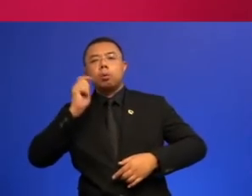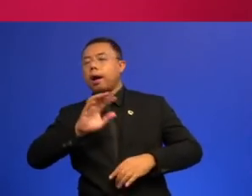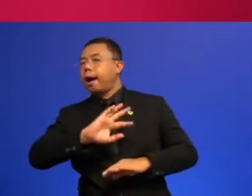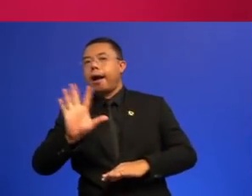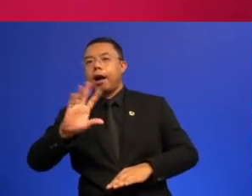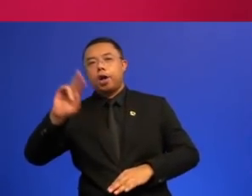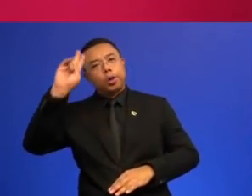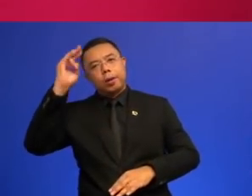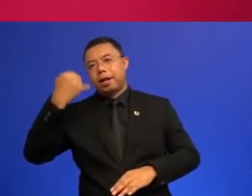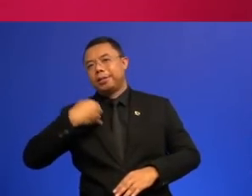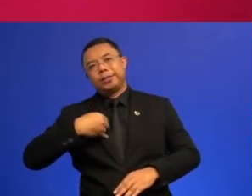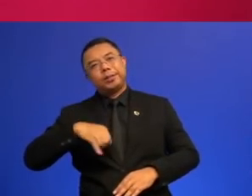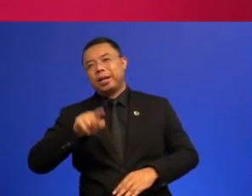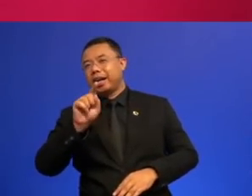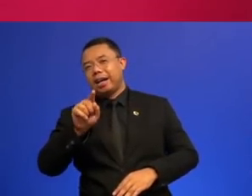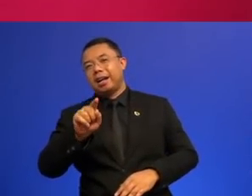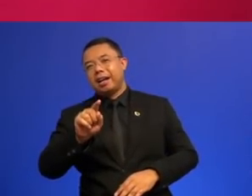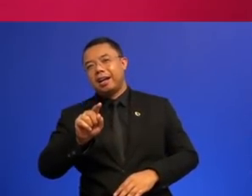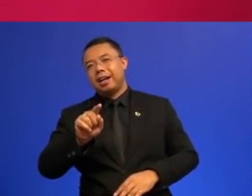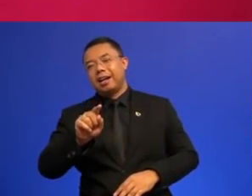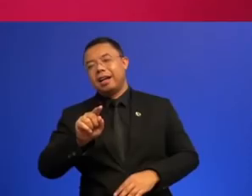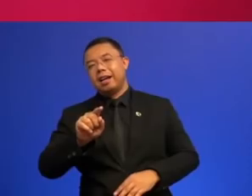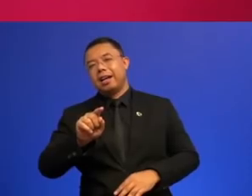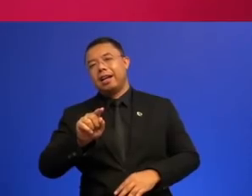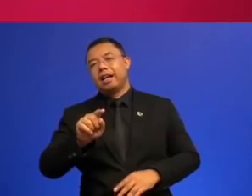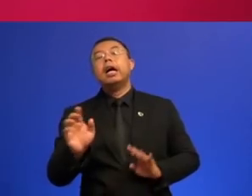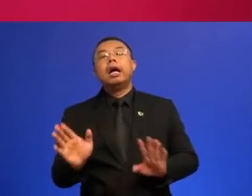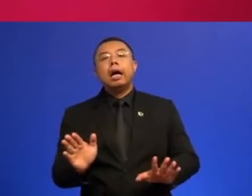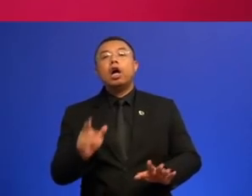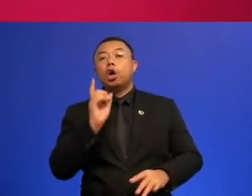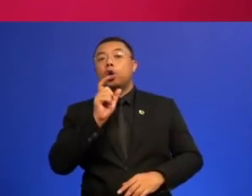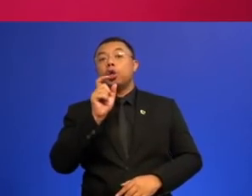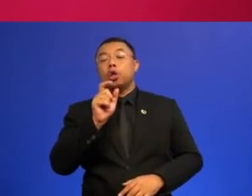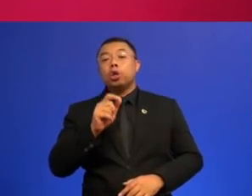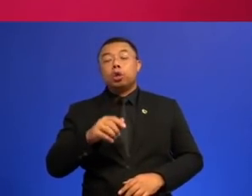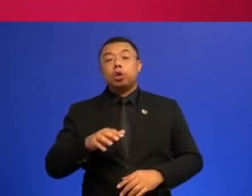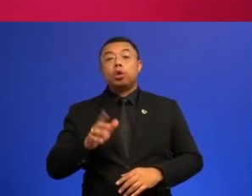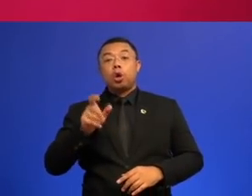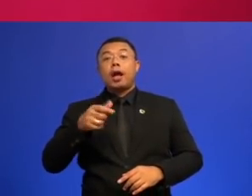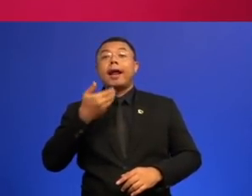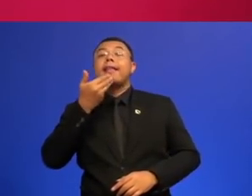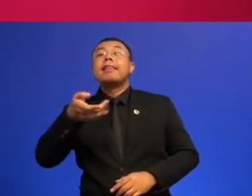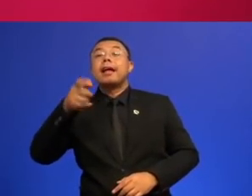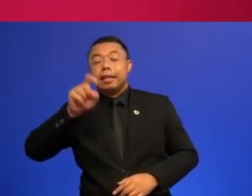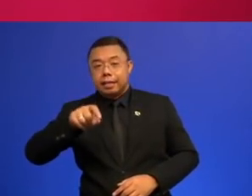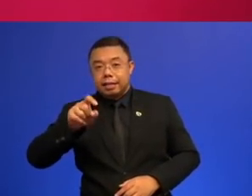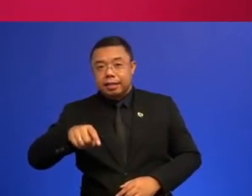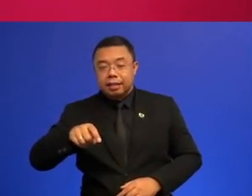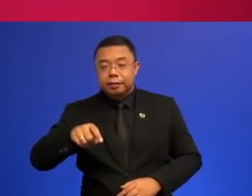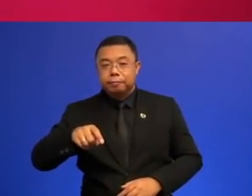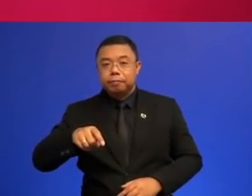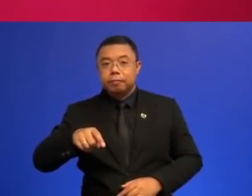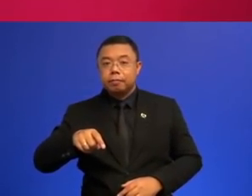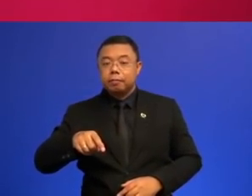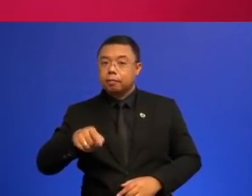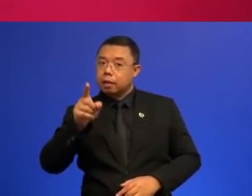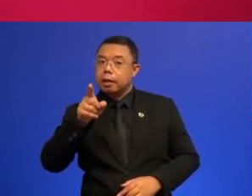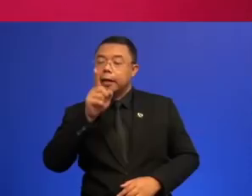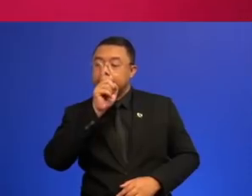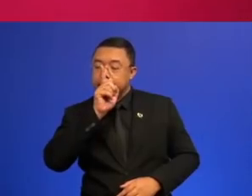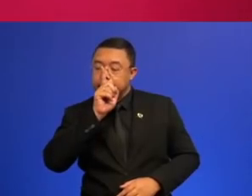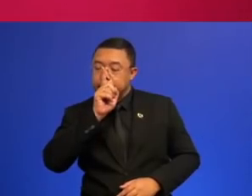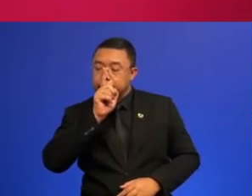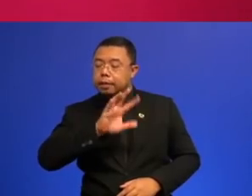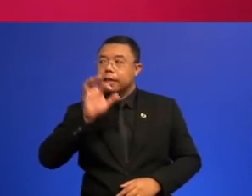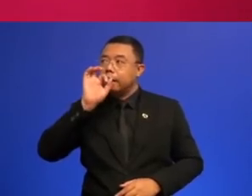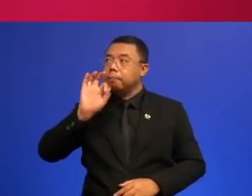Tuhan juga tidak berkenan akan hal tersebut. Nah, kepada yang menanyakan ini, diam saja,